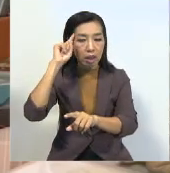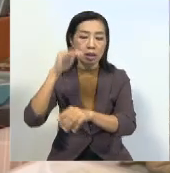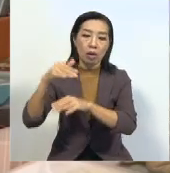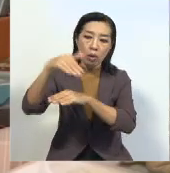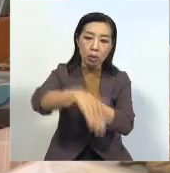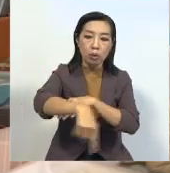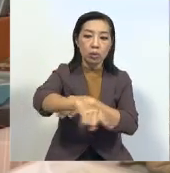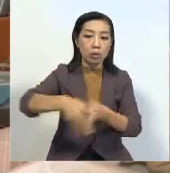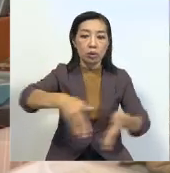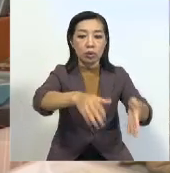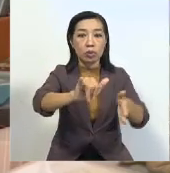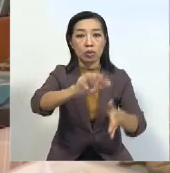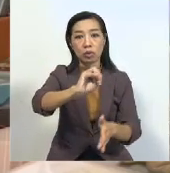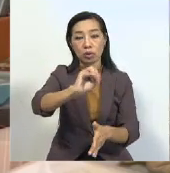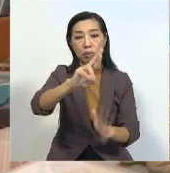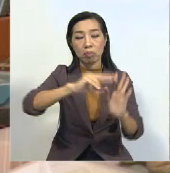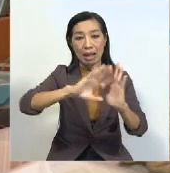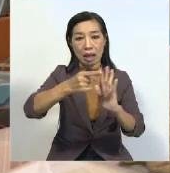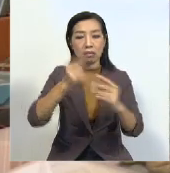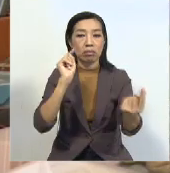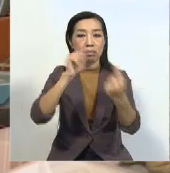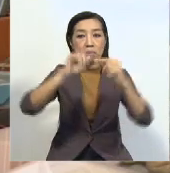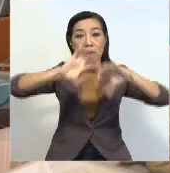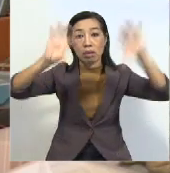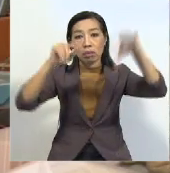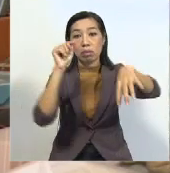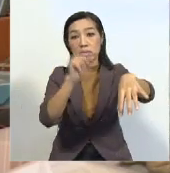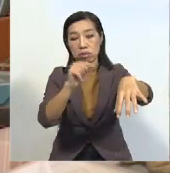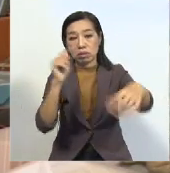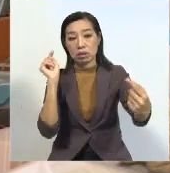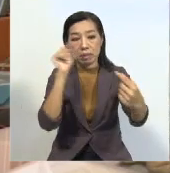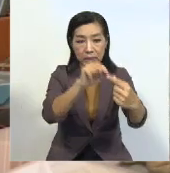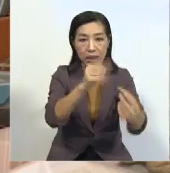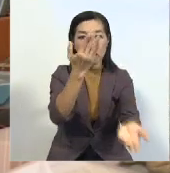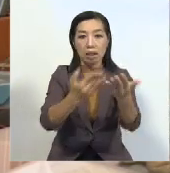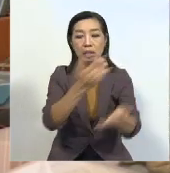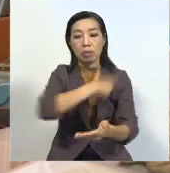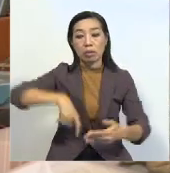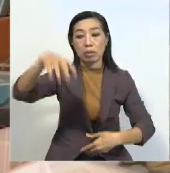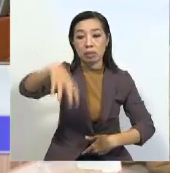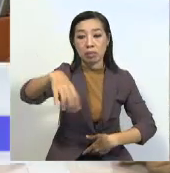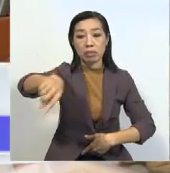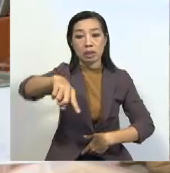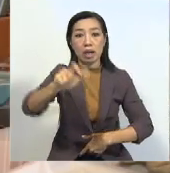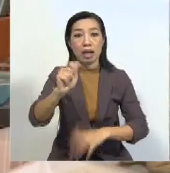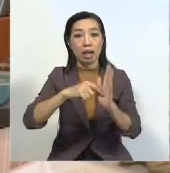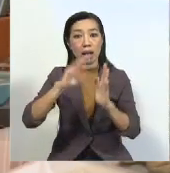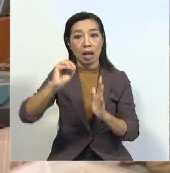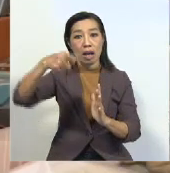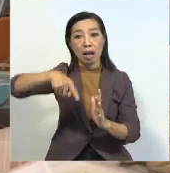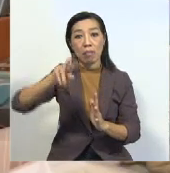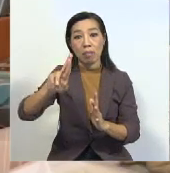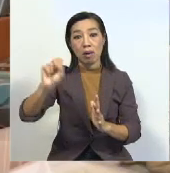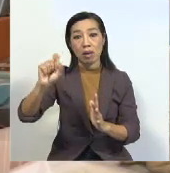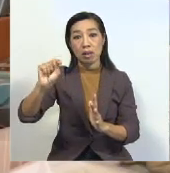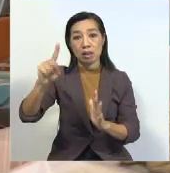กใช้ที่หมายที่ทำเนียบรัฐบาลหรือถ้าเป็นที่พระที่นั่งอัมพรสถานก็จะใช้ราชดำเนินเข้าไป